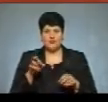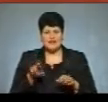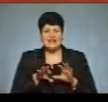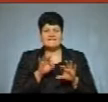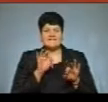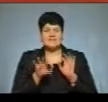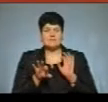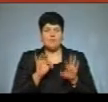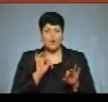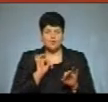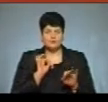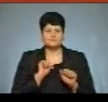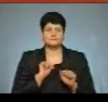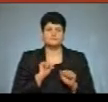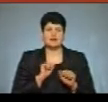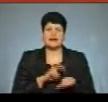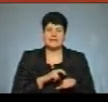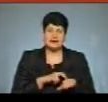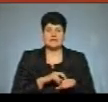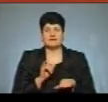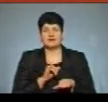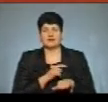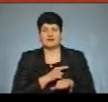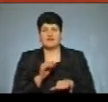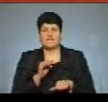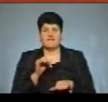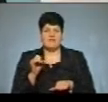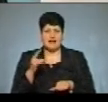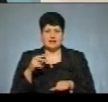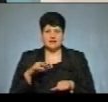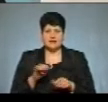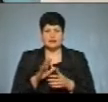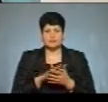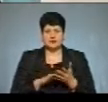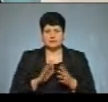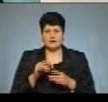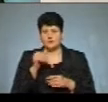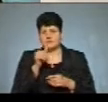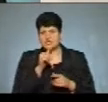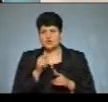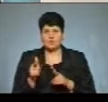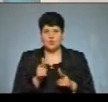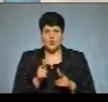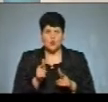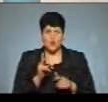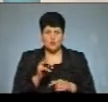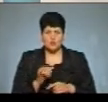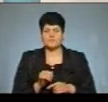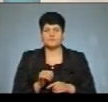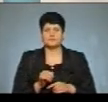відбору і лікарів, і фельдшерів, які в подальшому повинні пройти місячну підготовку.